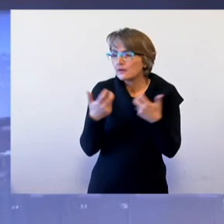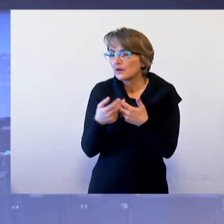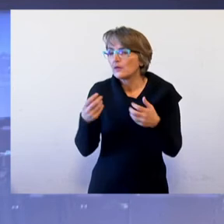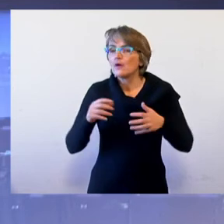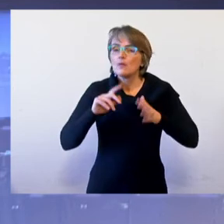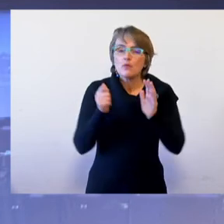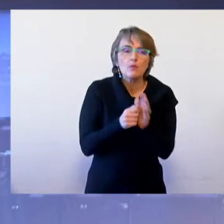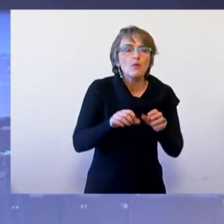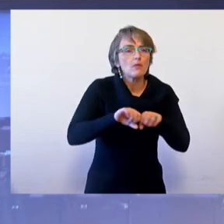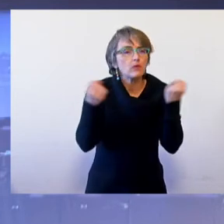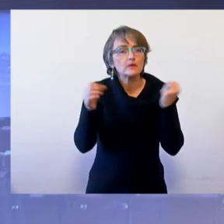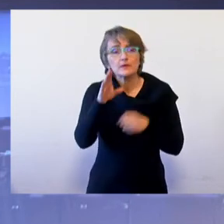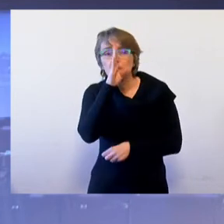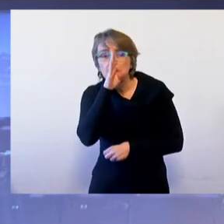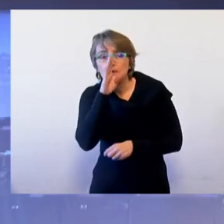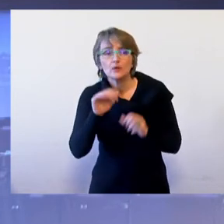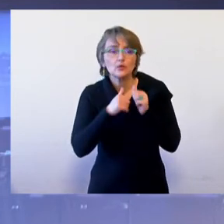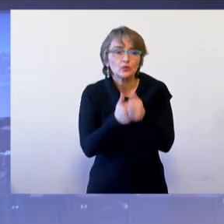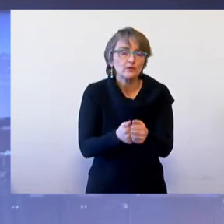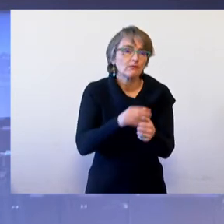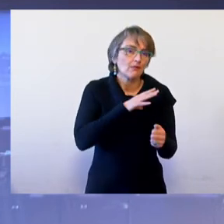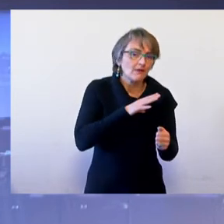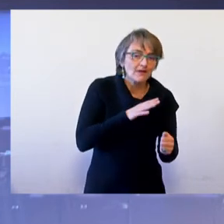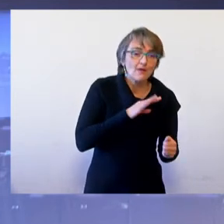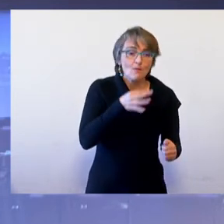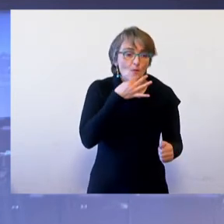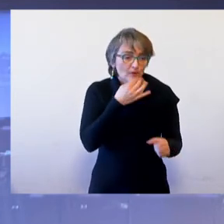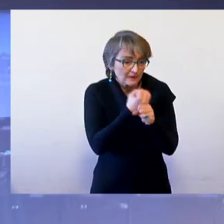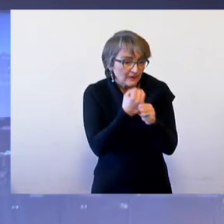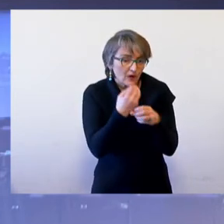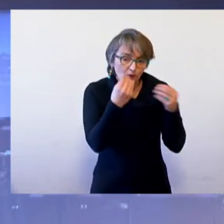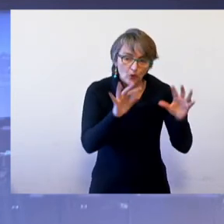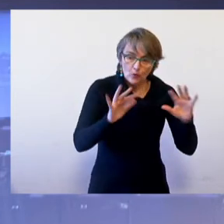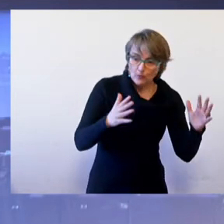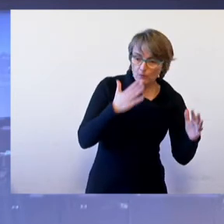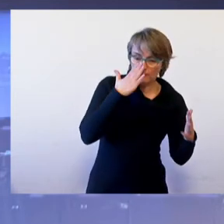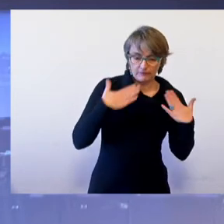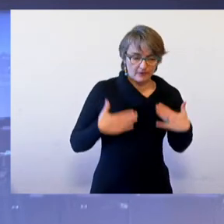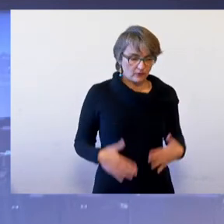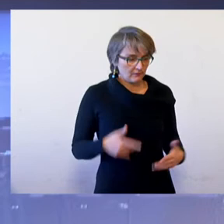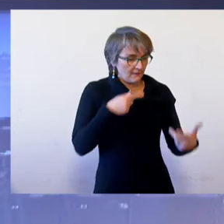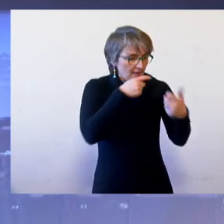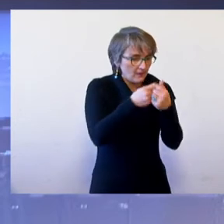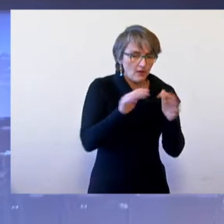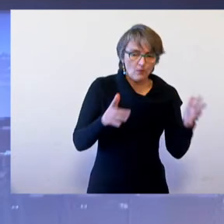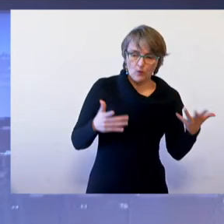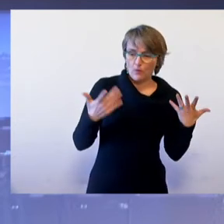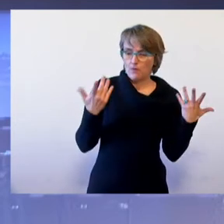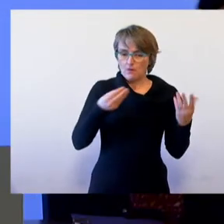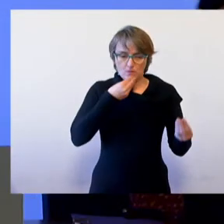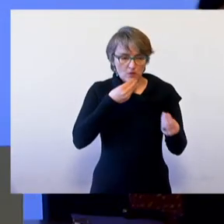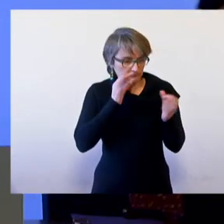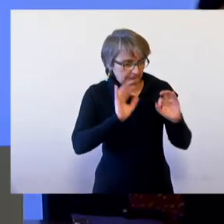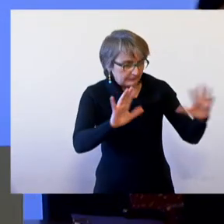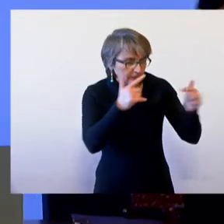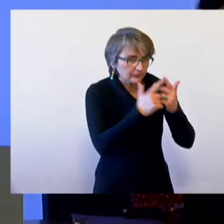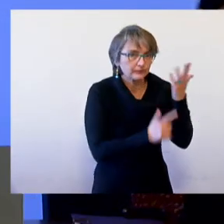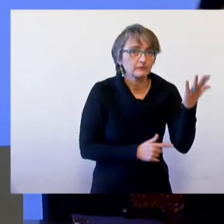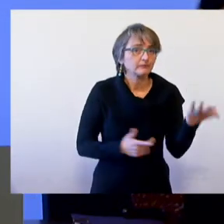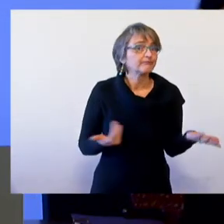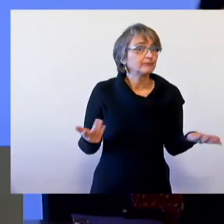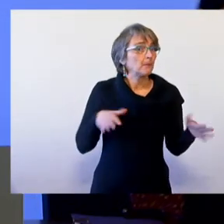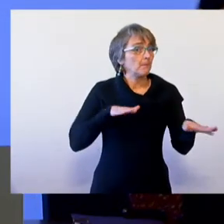sur un autre temps éducatif, sur les savoir-être, sur et ça à manger. Et donc, voilà comment on appréhende les choses. Et